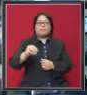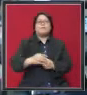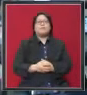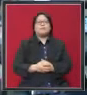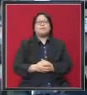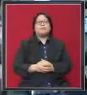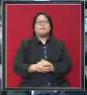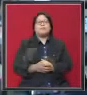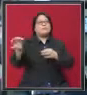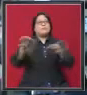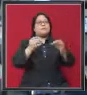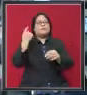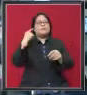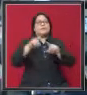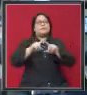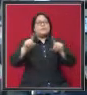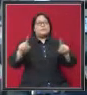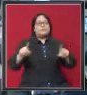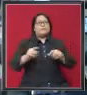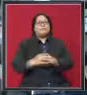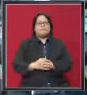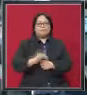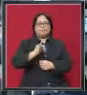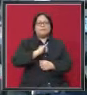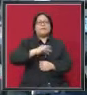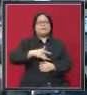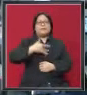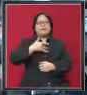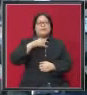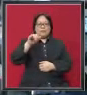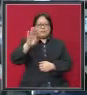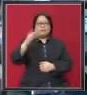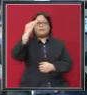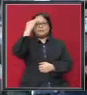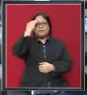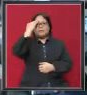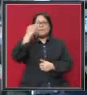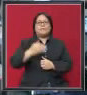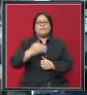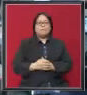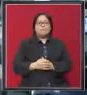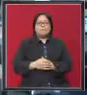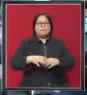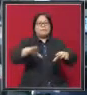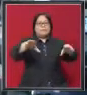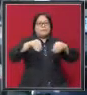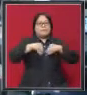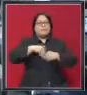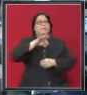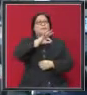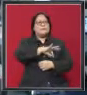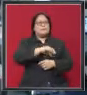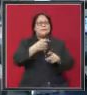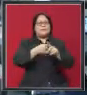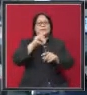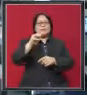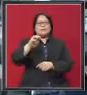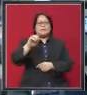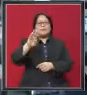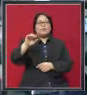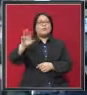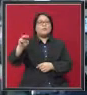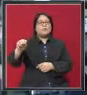yang dinyatakan tadi. Tapi saya rasa Yang Berhormat pun sedar bahawa penerima faedah daripada